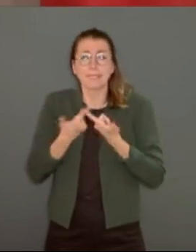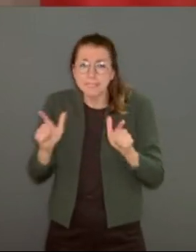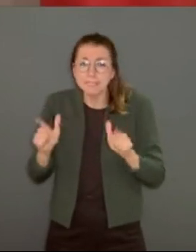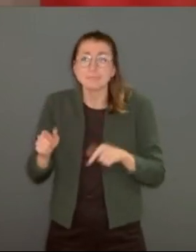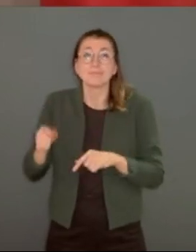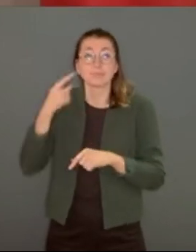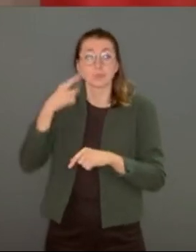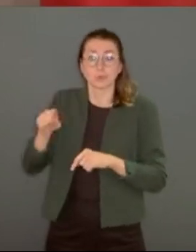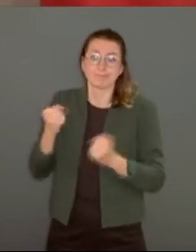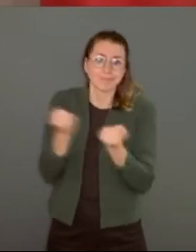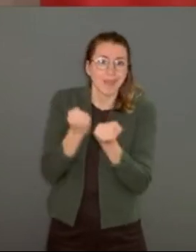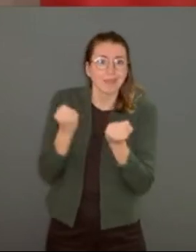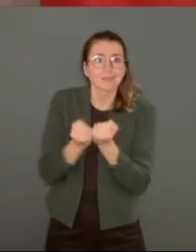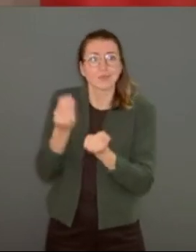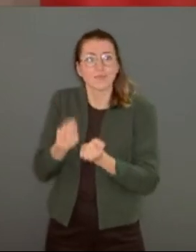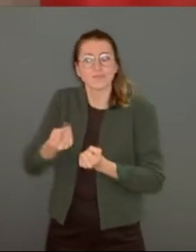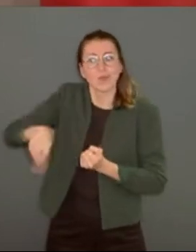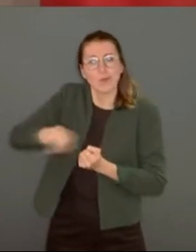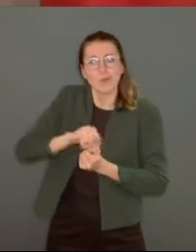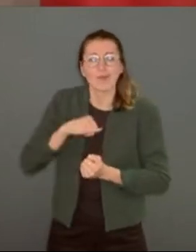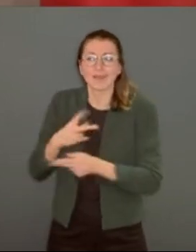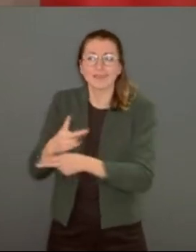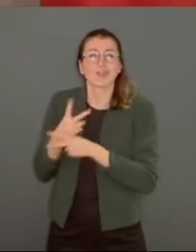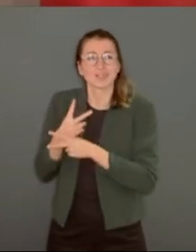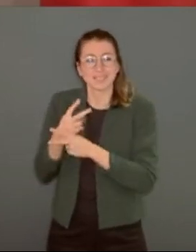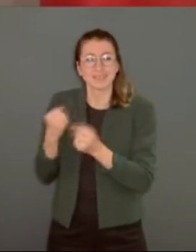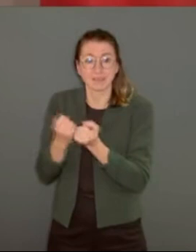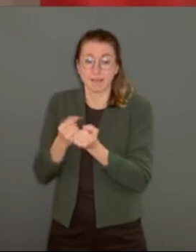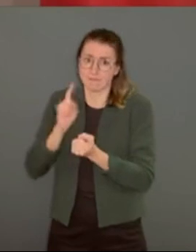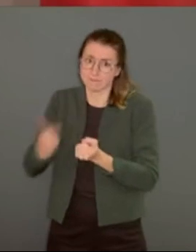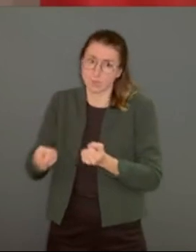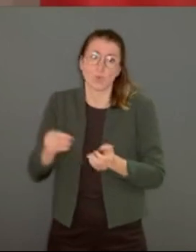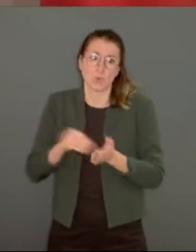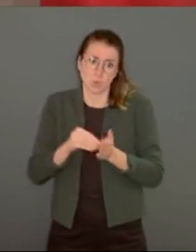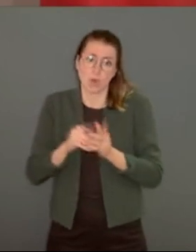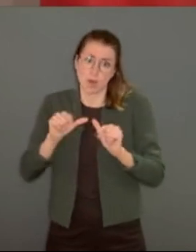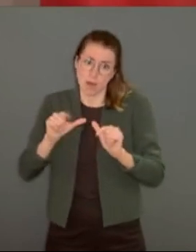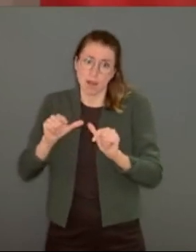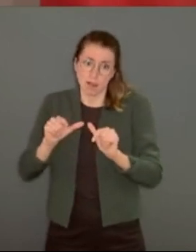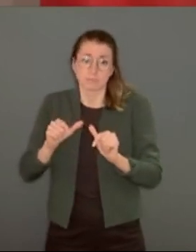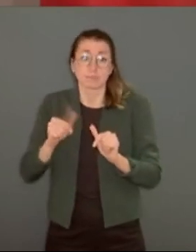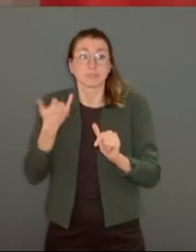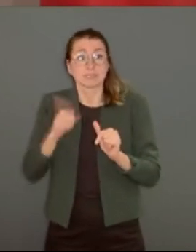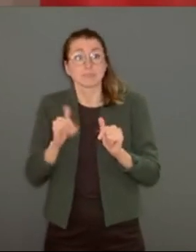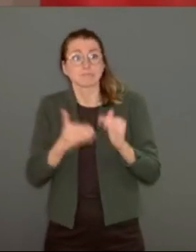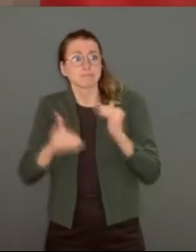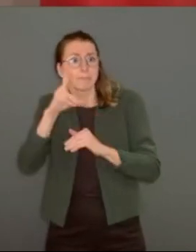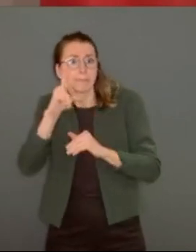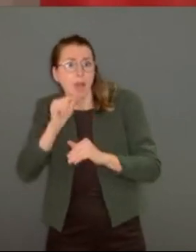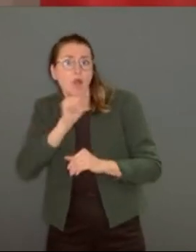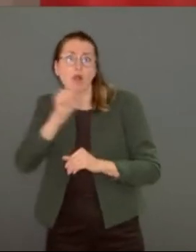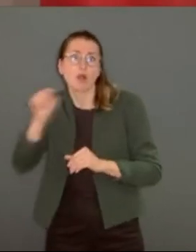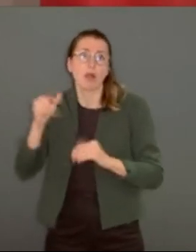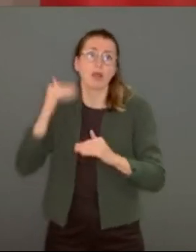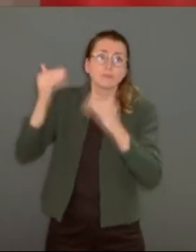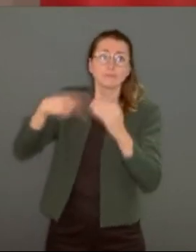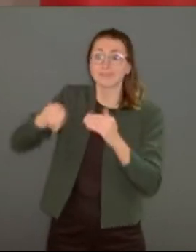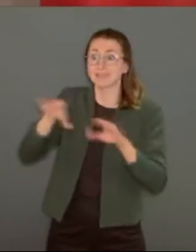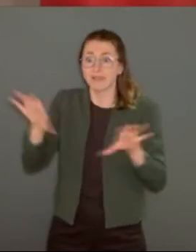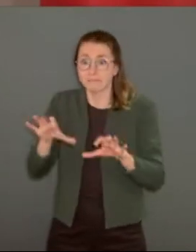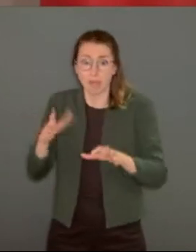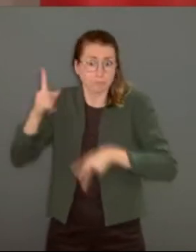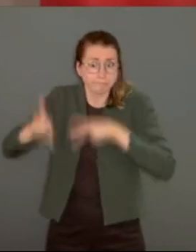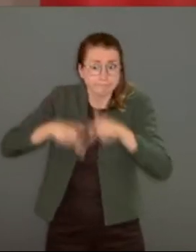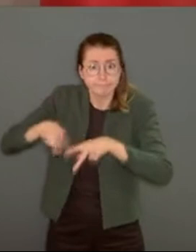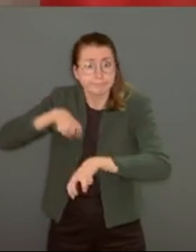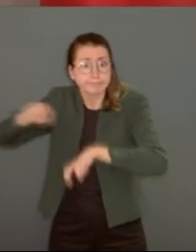garderies par rapport au personnel soignant, au personnel soignant et leurs enfants, par rapport aux personnes qui travaillent ou tout simplement